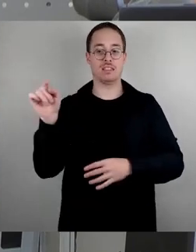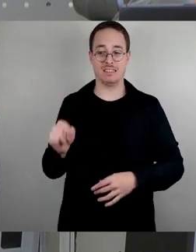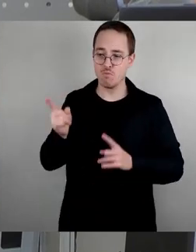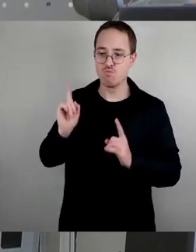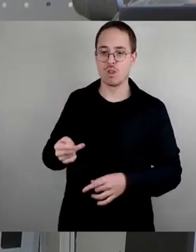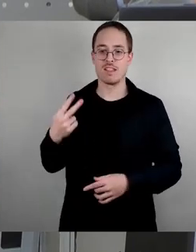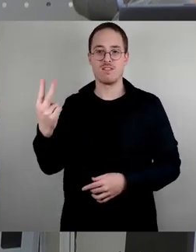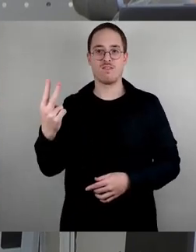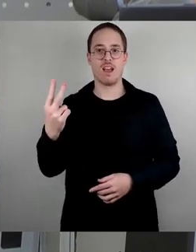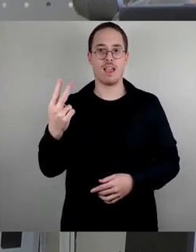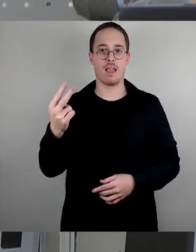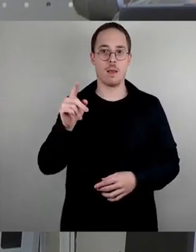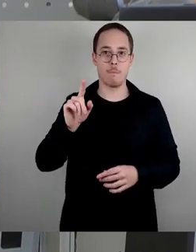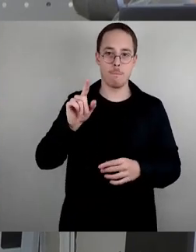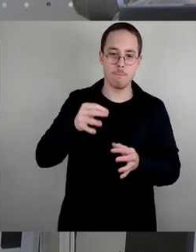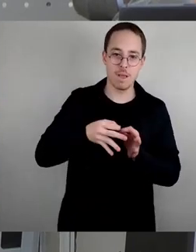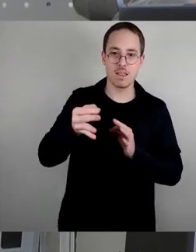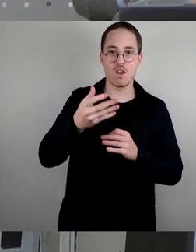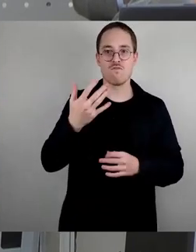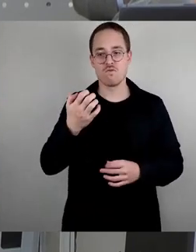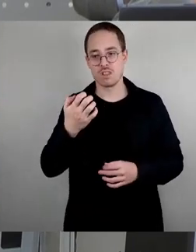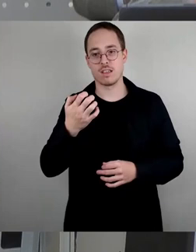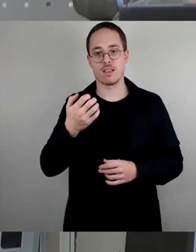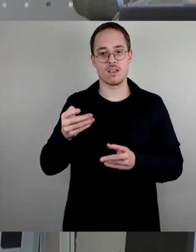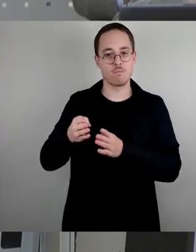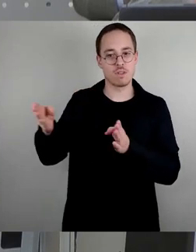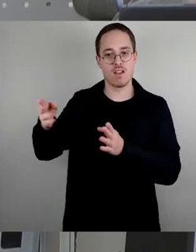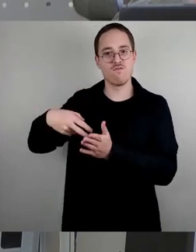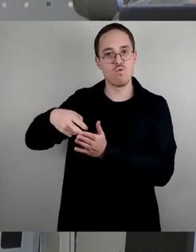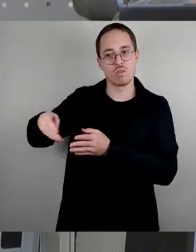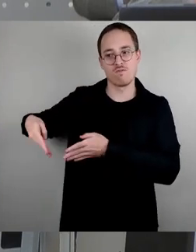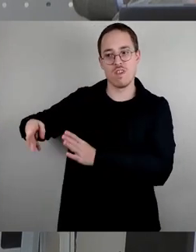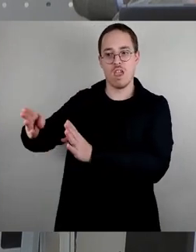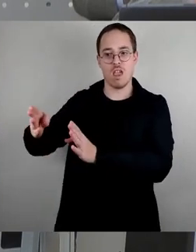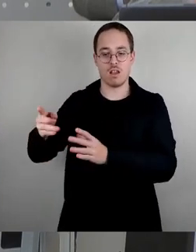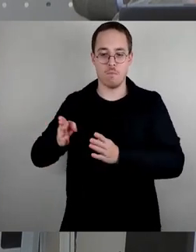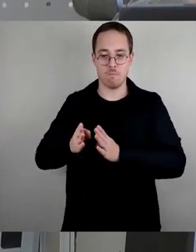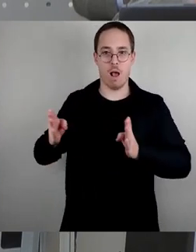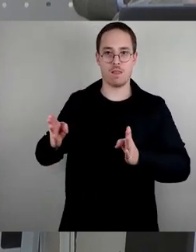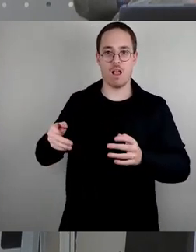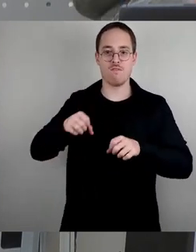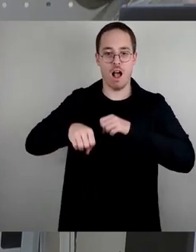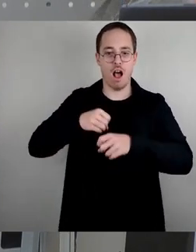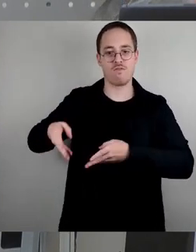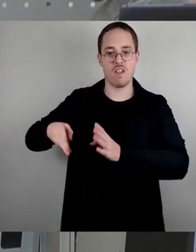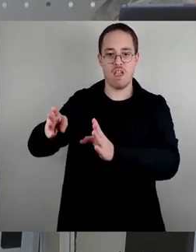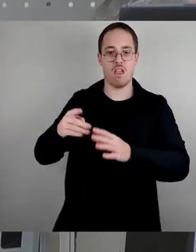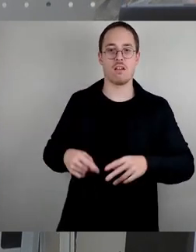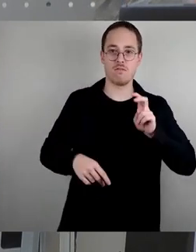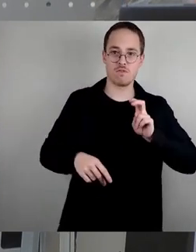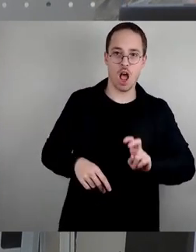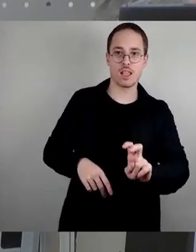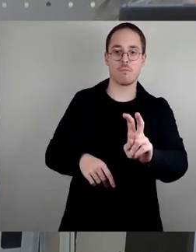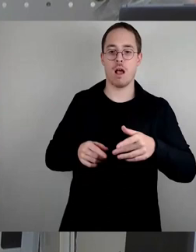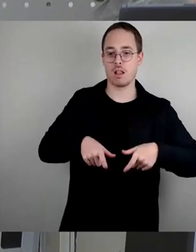ein vollwertiger Radstreifen her, da muss ein Gleiskörper für breite Straßenbahnen her. Alles frisst mehr Platz, alles